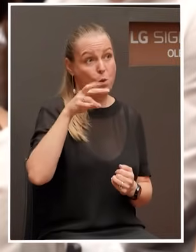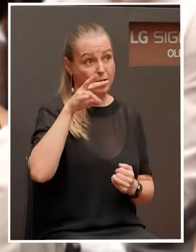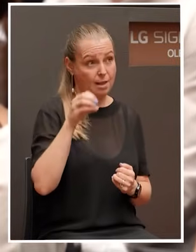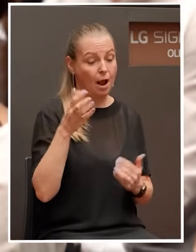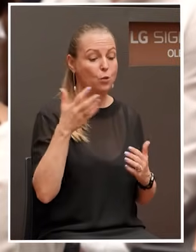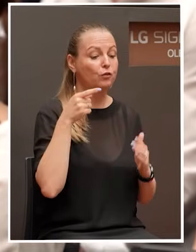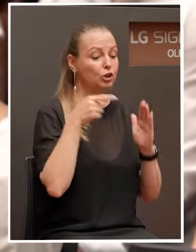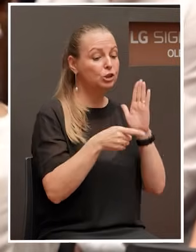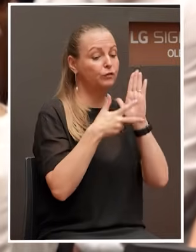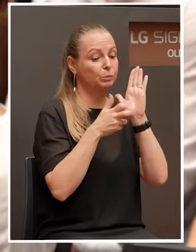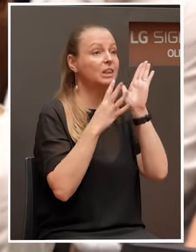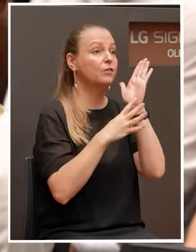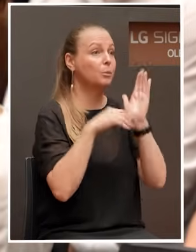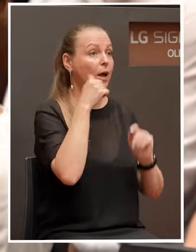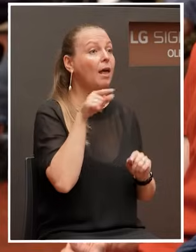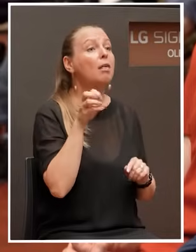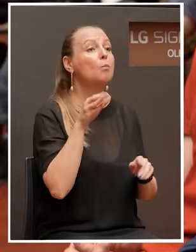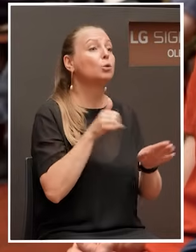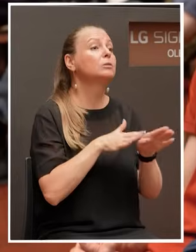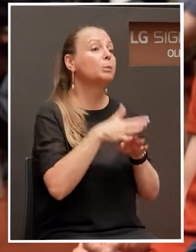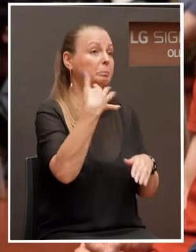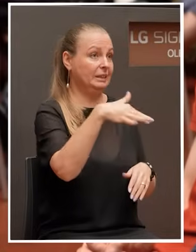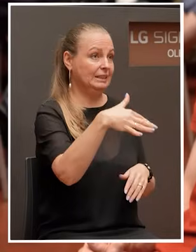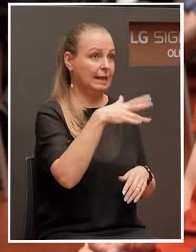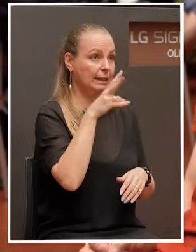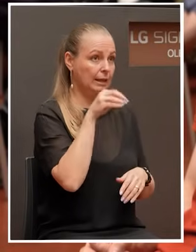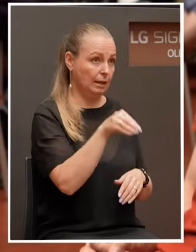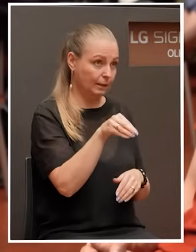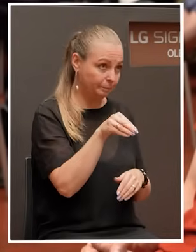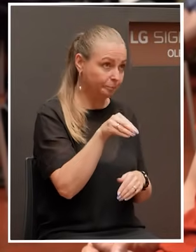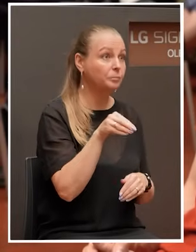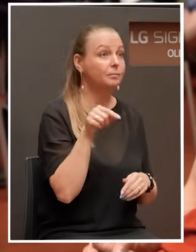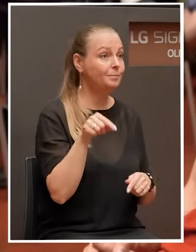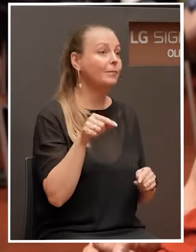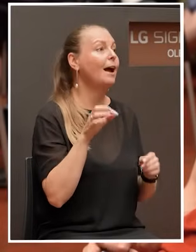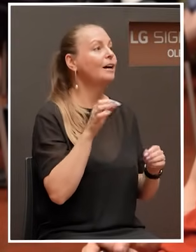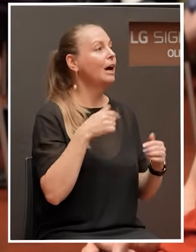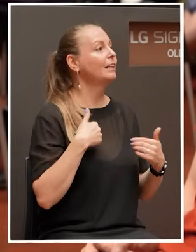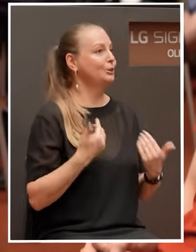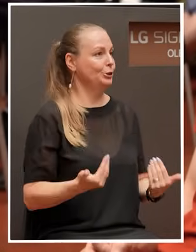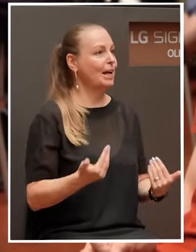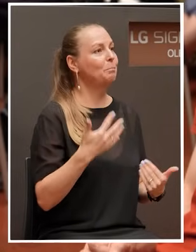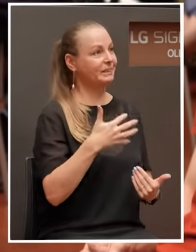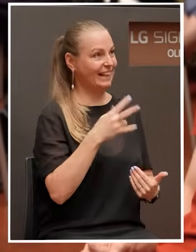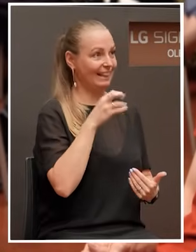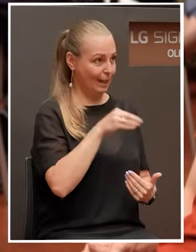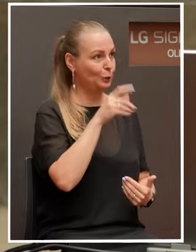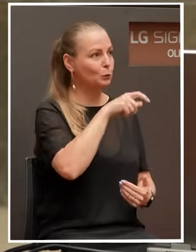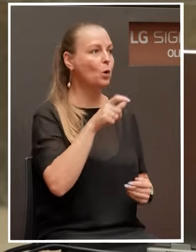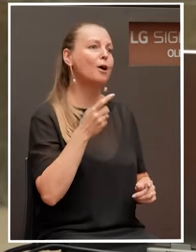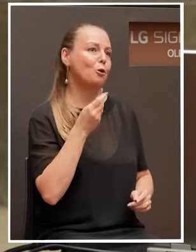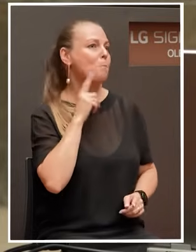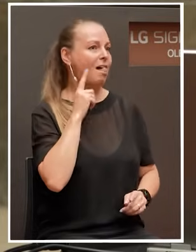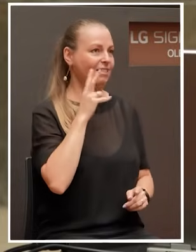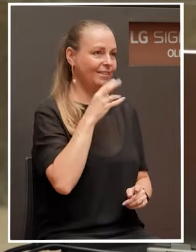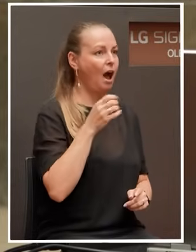в 1790 году исполнилось 50, это в наше время 50-летний все еще молодым ходит, а тогда это, в общем,